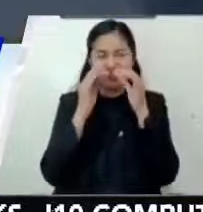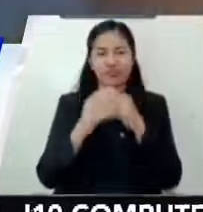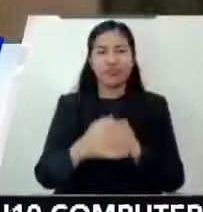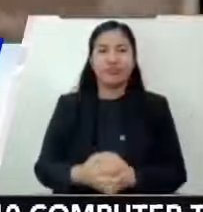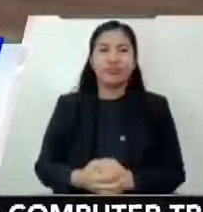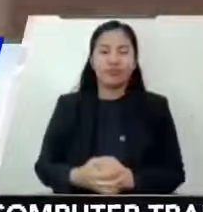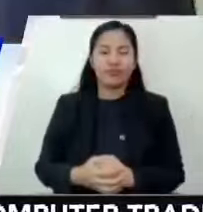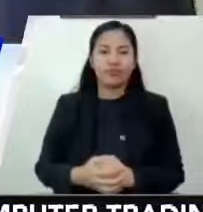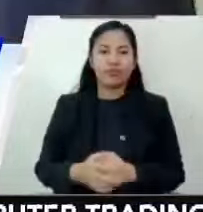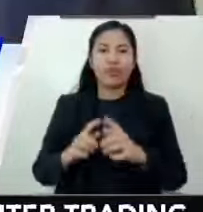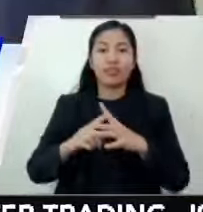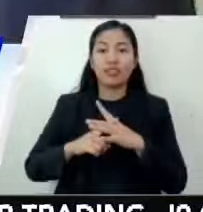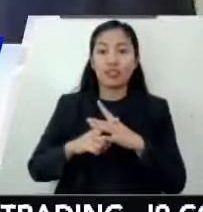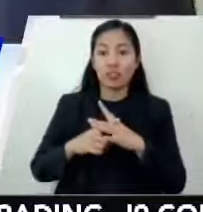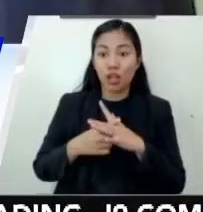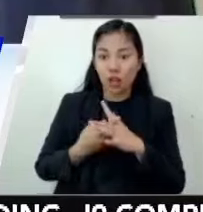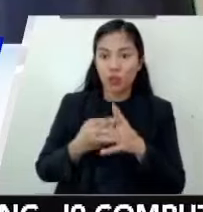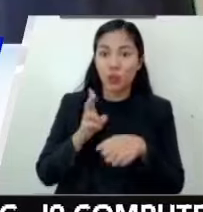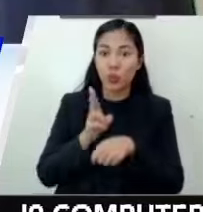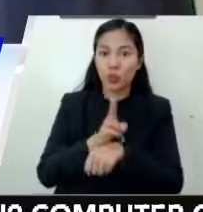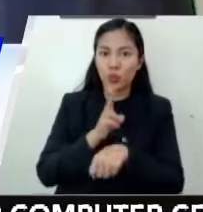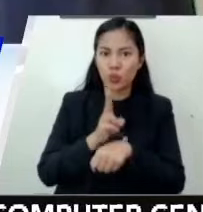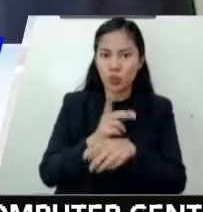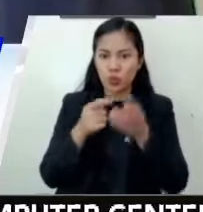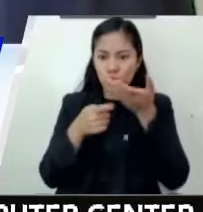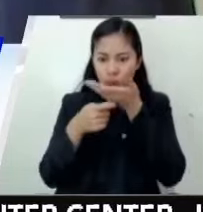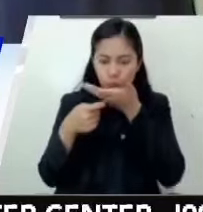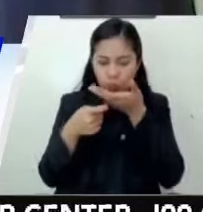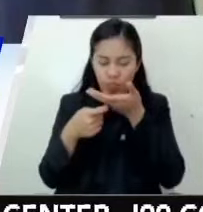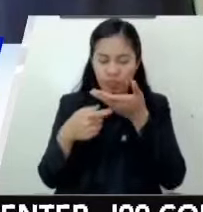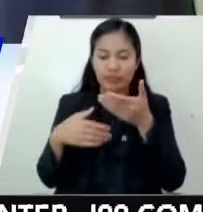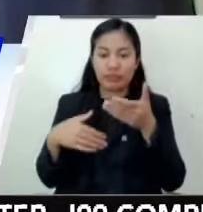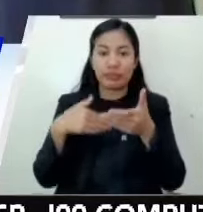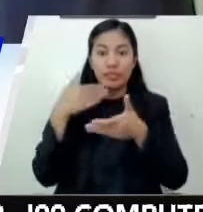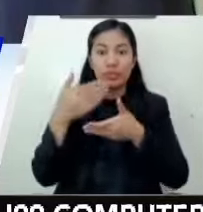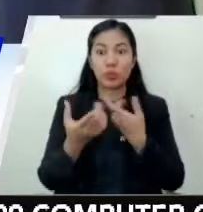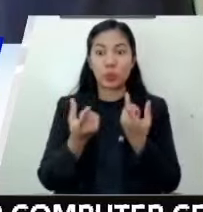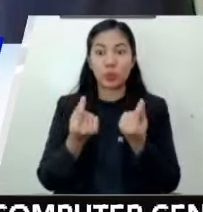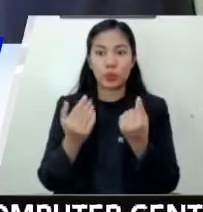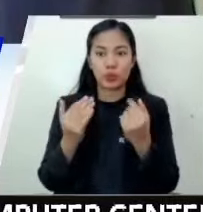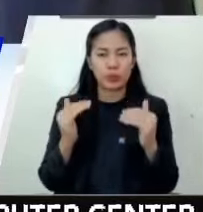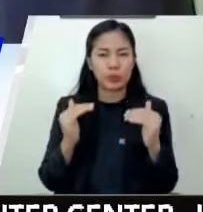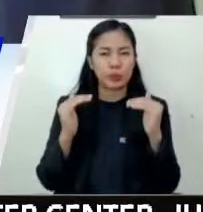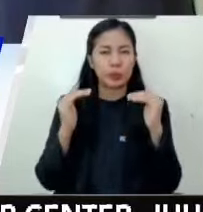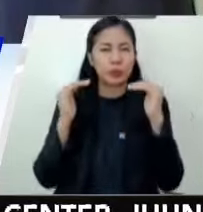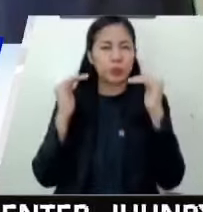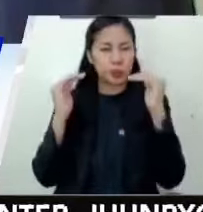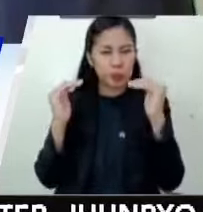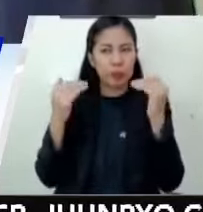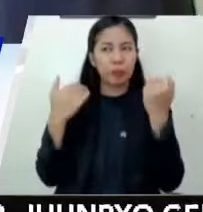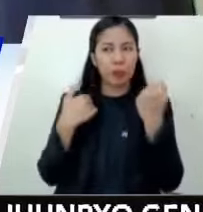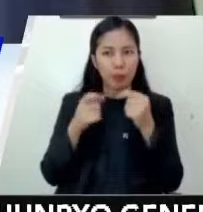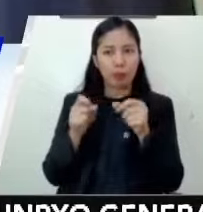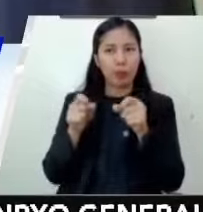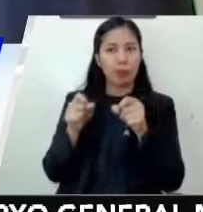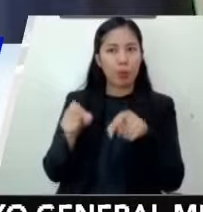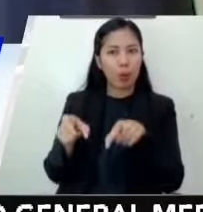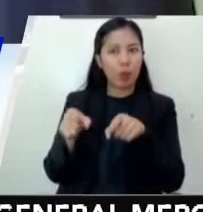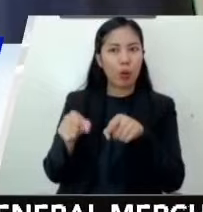sa paggamit, medyo nag-elevate siya ng konti ng kanyang criminal activity na engaged na siya ngayon